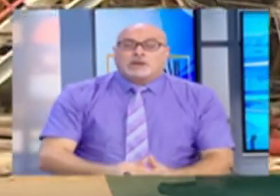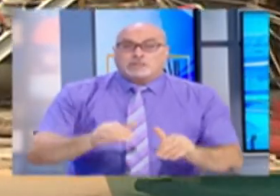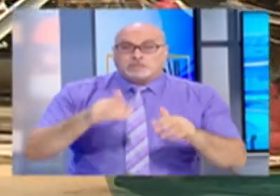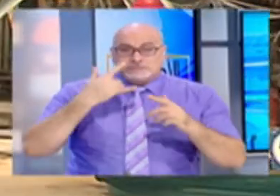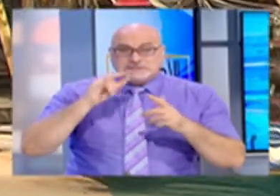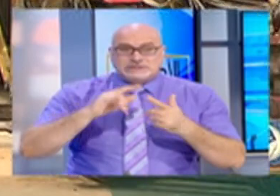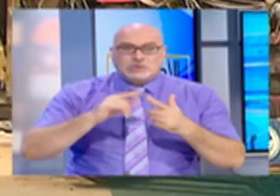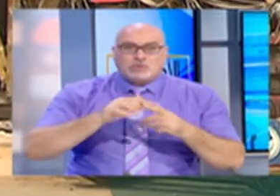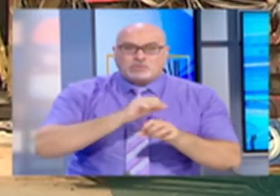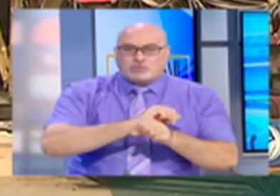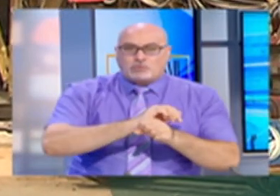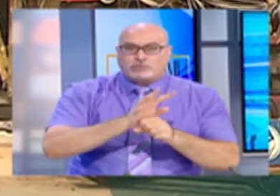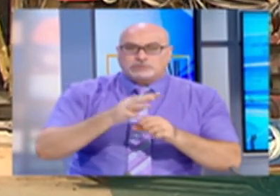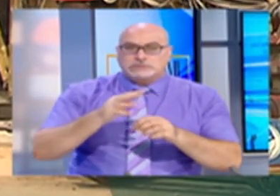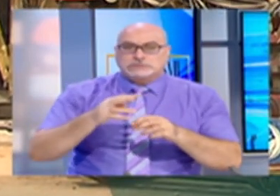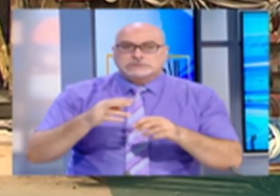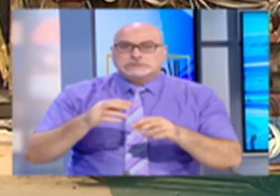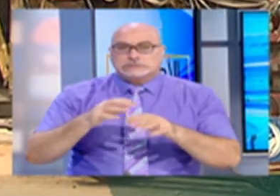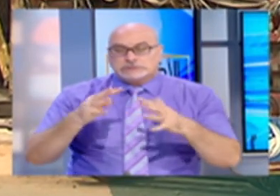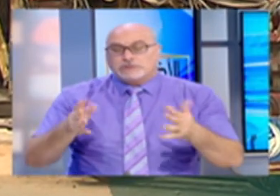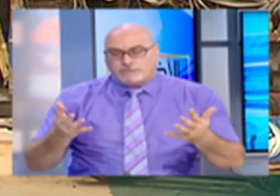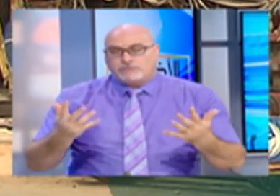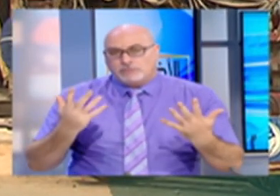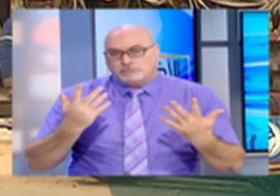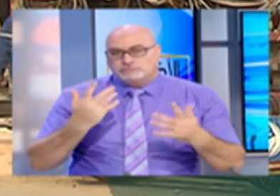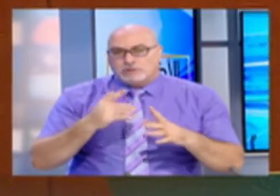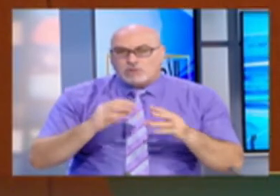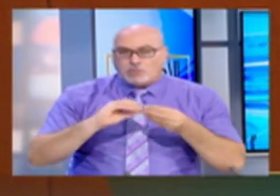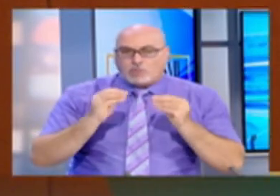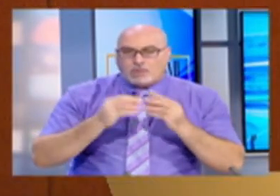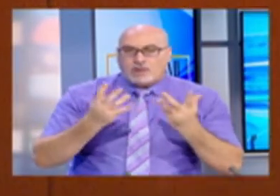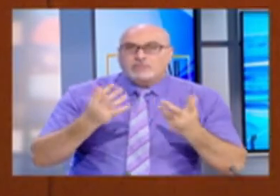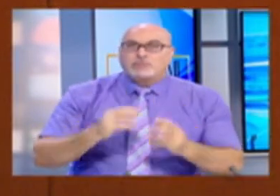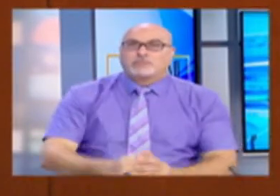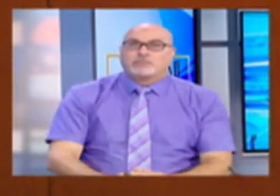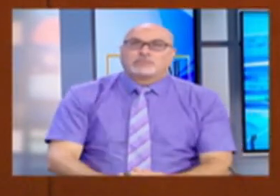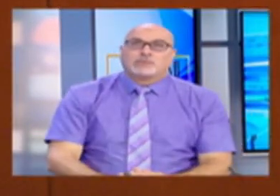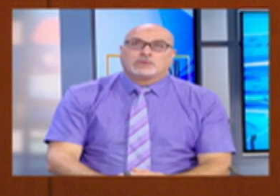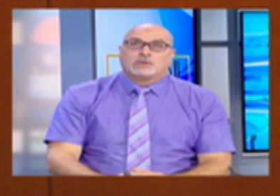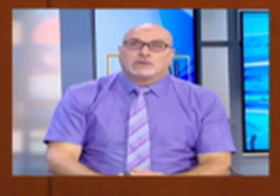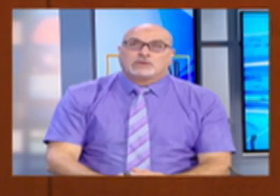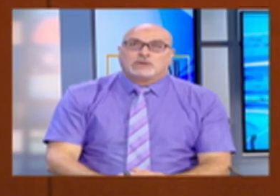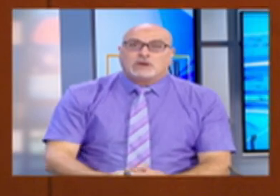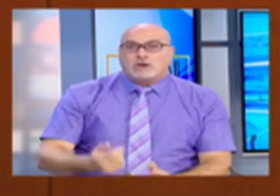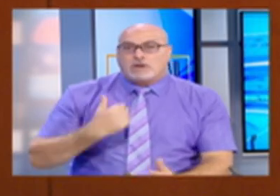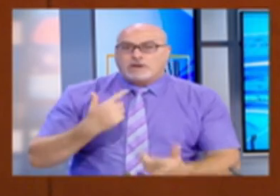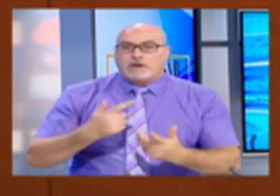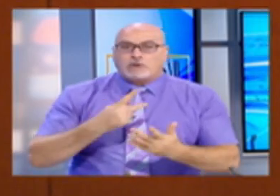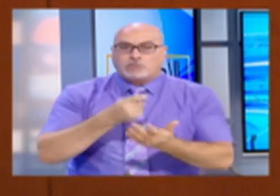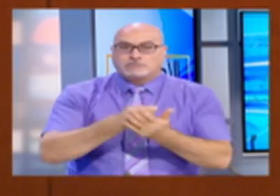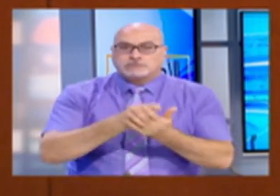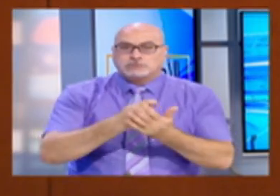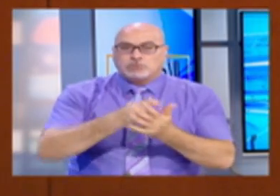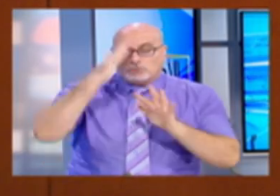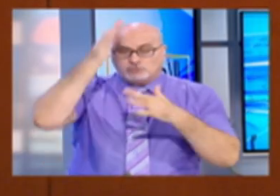الجائحة العالمية التي أثرت على المؤسسات النفطية العالمية. العملة اللي نتعاملوا بها خاصة في الاستثمار في الخارج هي